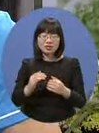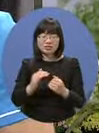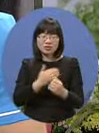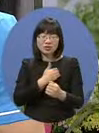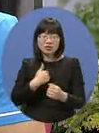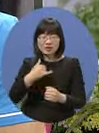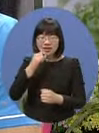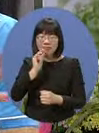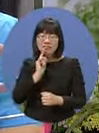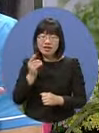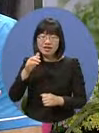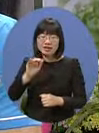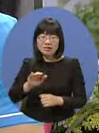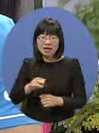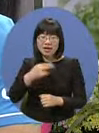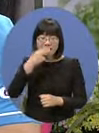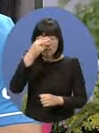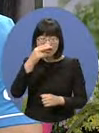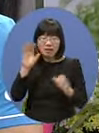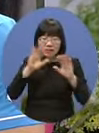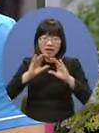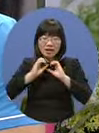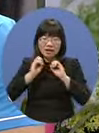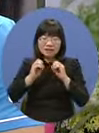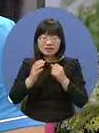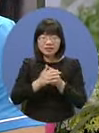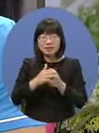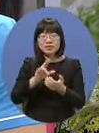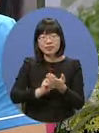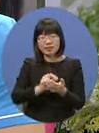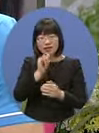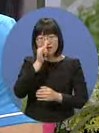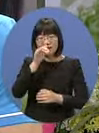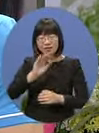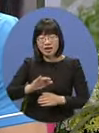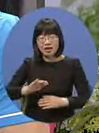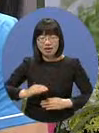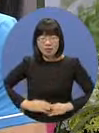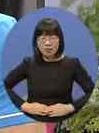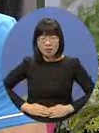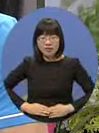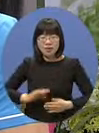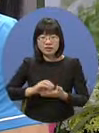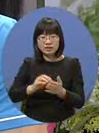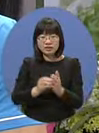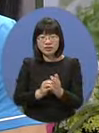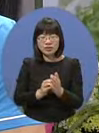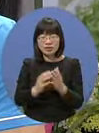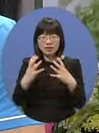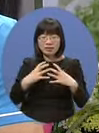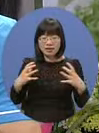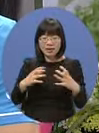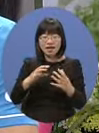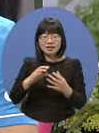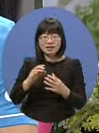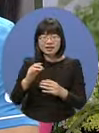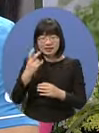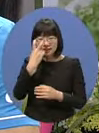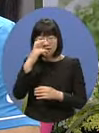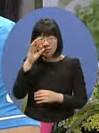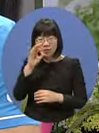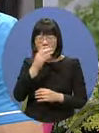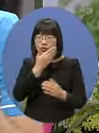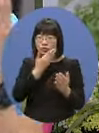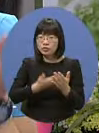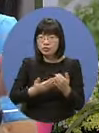복부는 음주나 이런 야식 때문에 사실 문제도 되긴 하지만 네. 일단 복부를 자기가 어느 정도 비만 상태인지 측정해보는 게